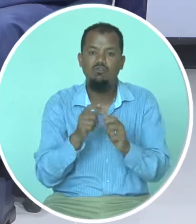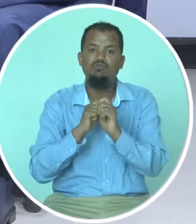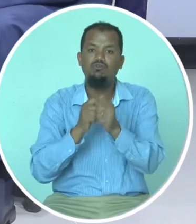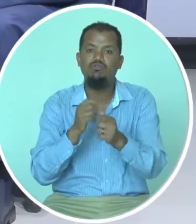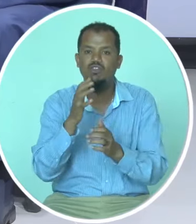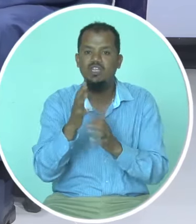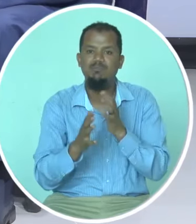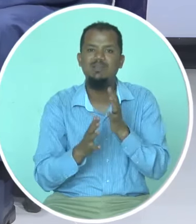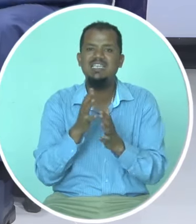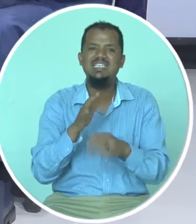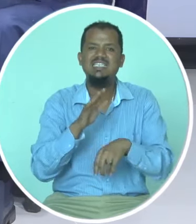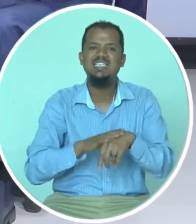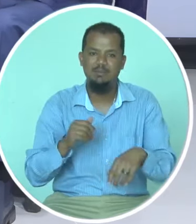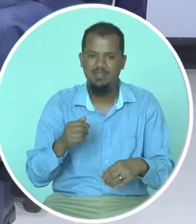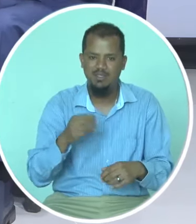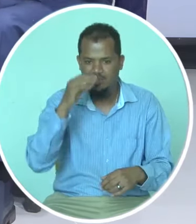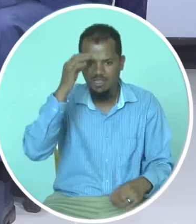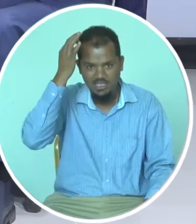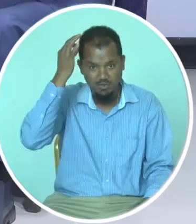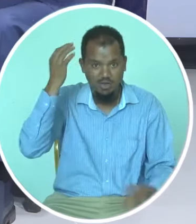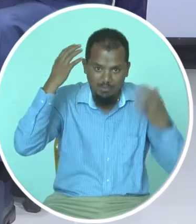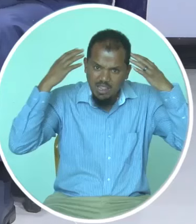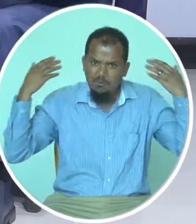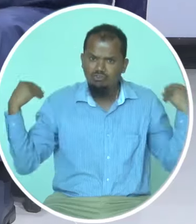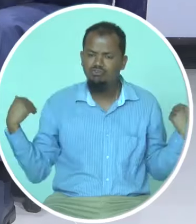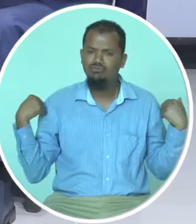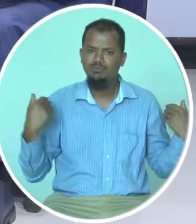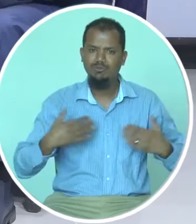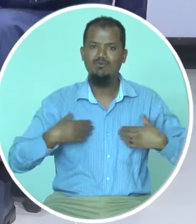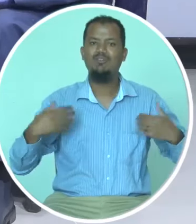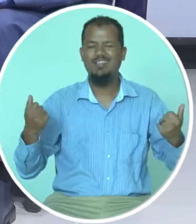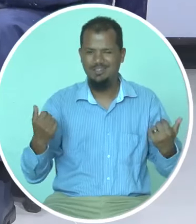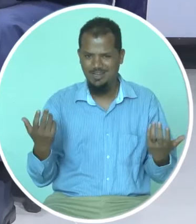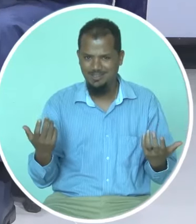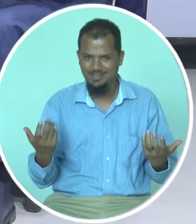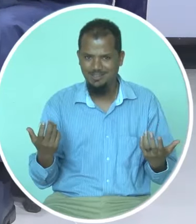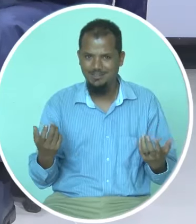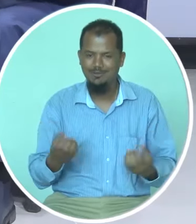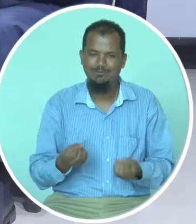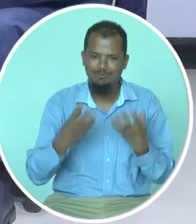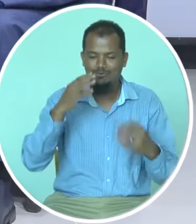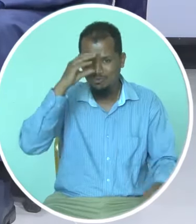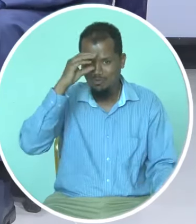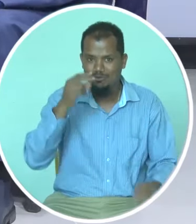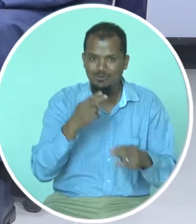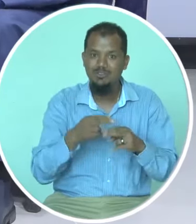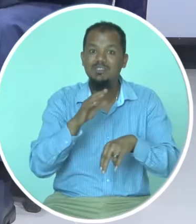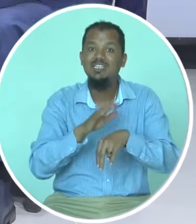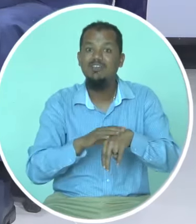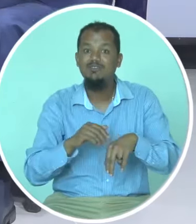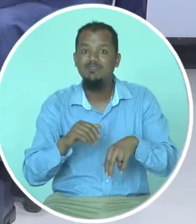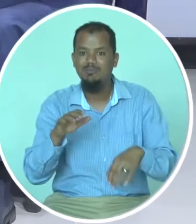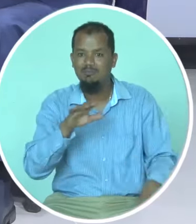ስጦታ የምልክት ሲያሜ ነው እና ያን ጊዜ ጸጉሬ በጣም ረጅም ስለነበር ወጣትነት ብዙ ሰዎች ስም